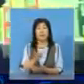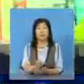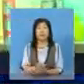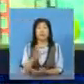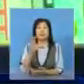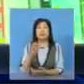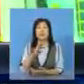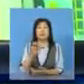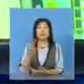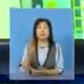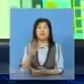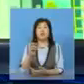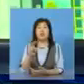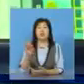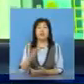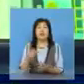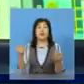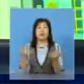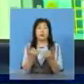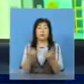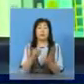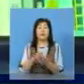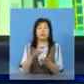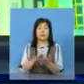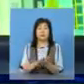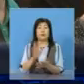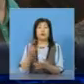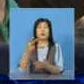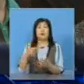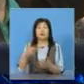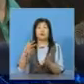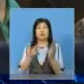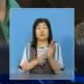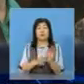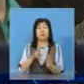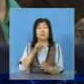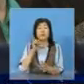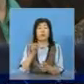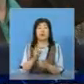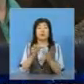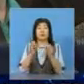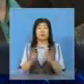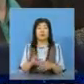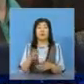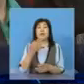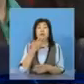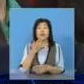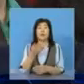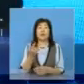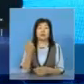Самал Жекеевада қоныс тойын атап өтуге дайындық үстінде. 27 жастағы жас маман мектепте шет тілі пәнінен сабақ